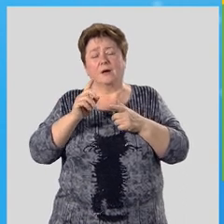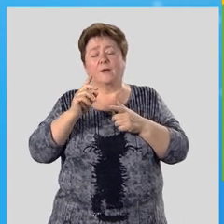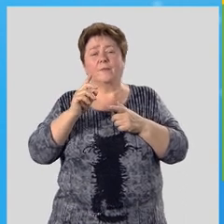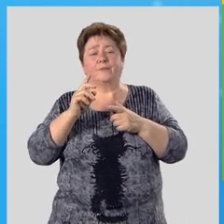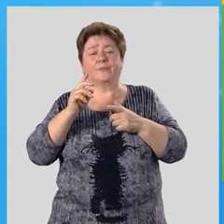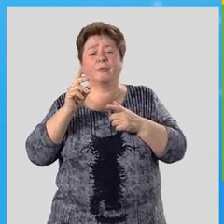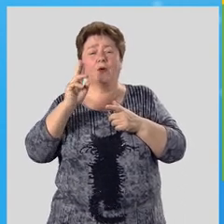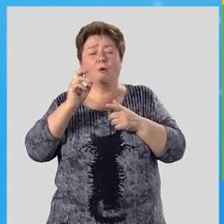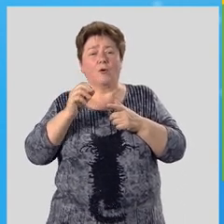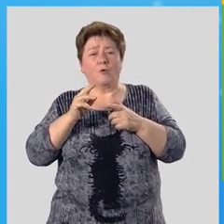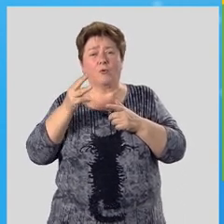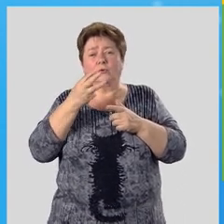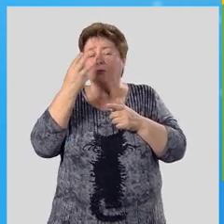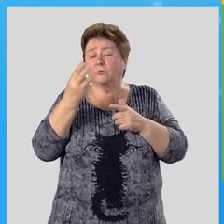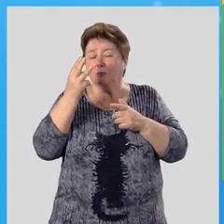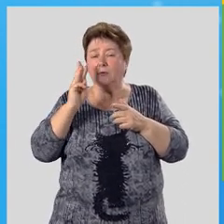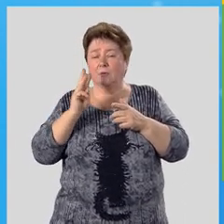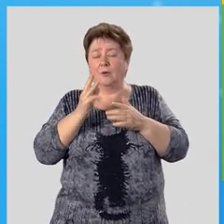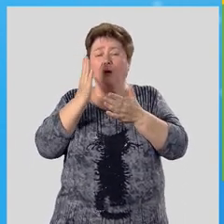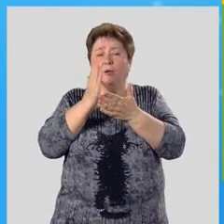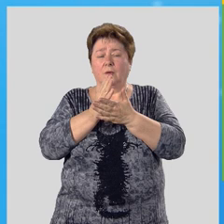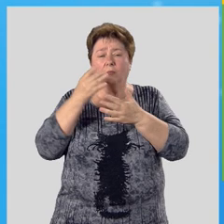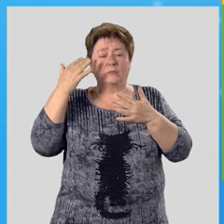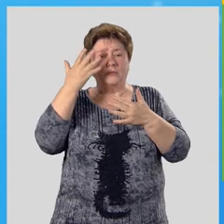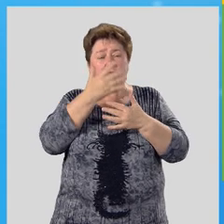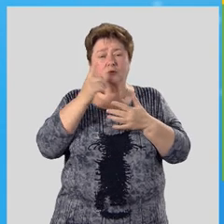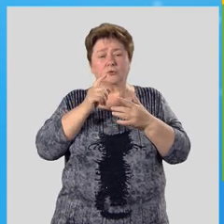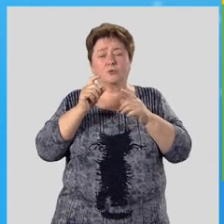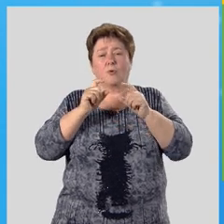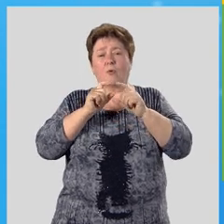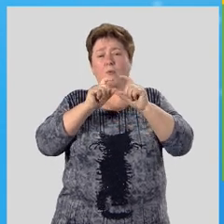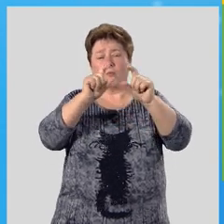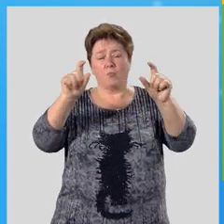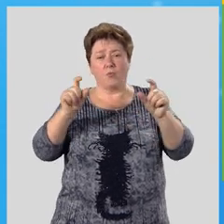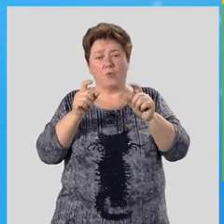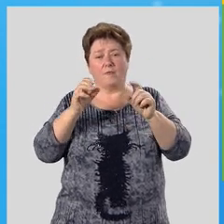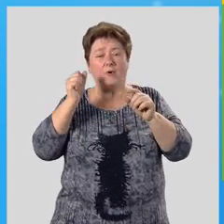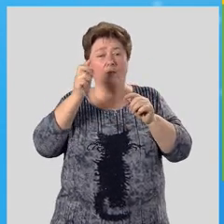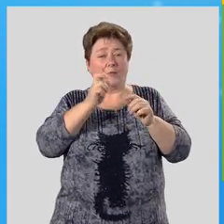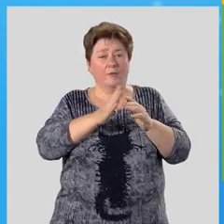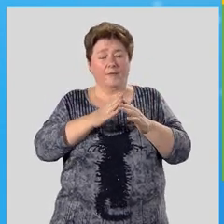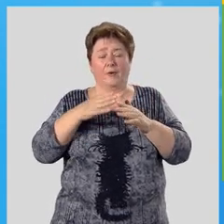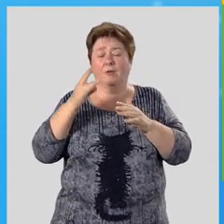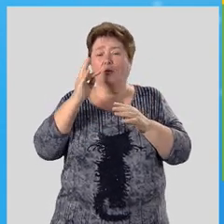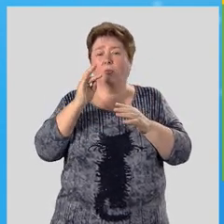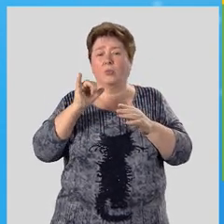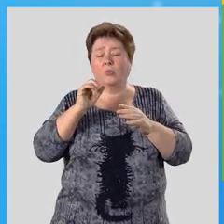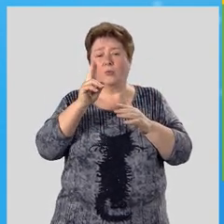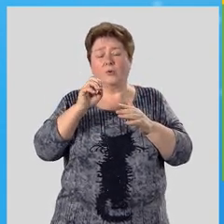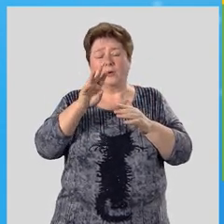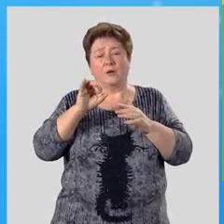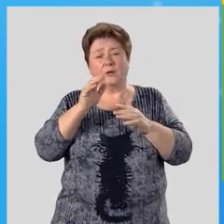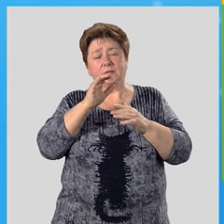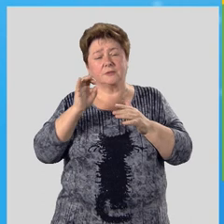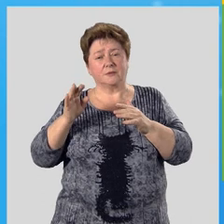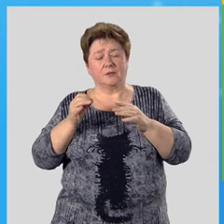триплетен. Для наглядности представим, что буквы из нашего алфавита – это нуклеотиды,